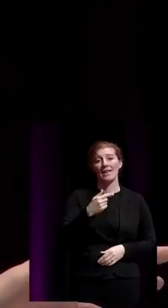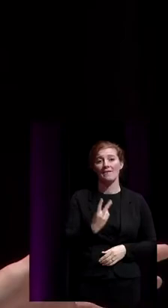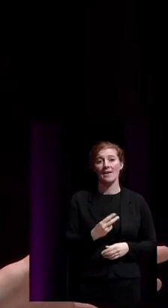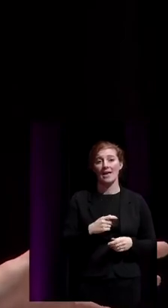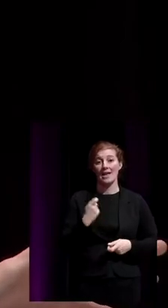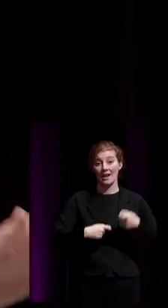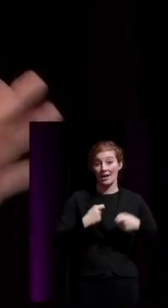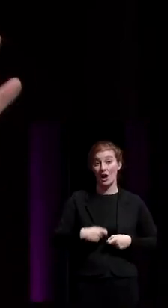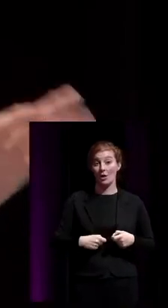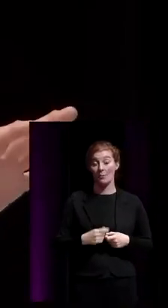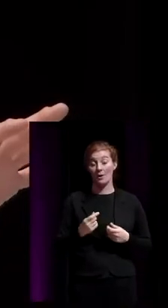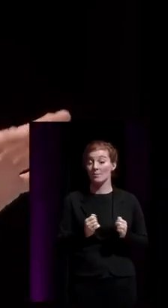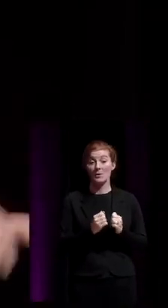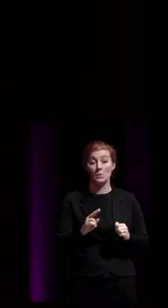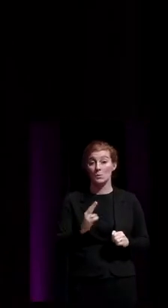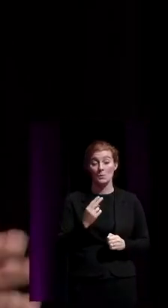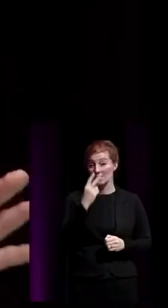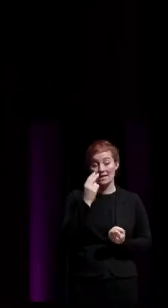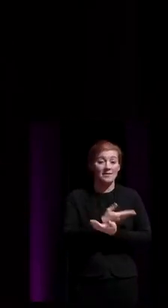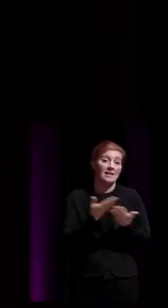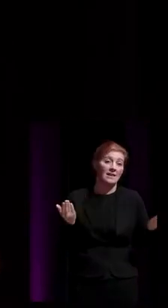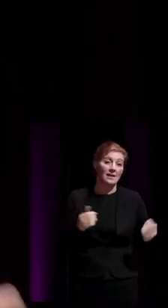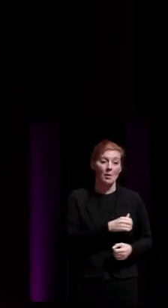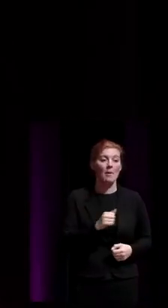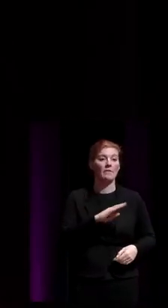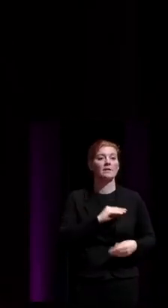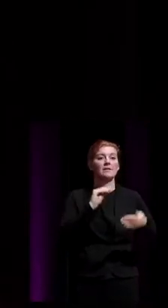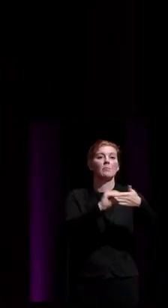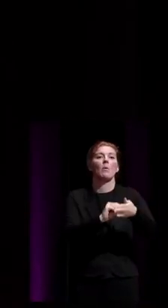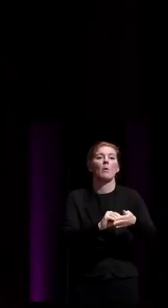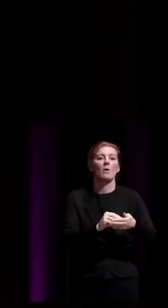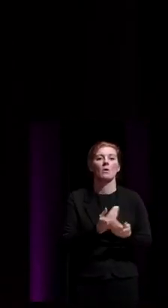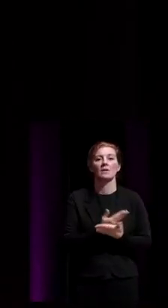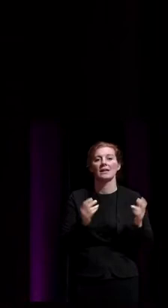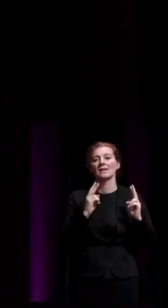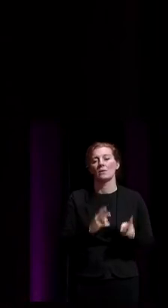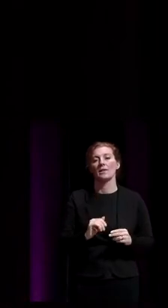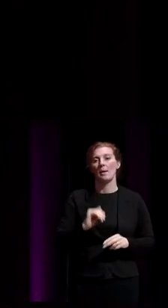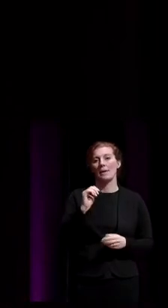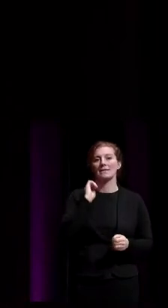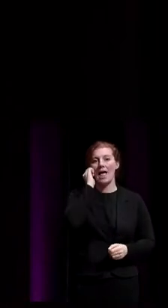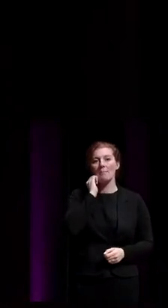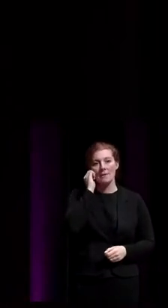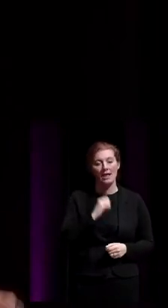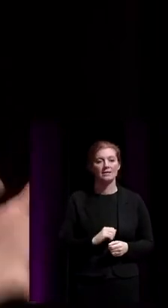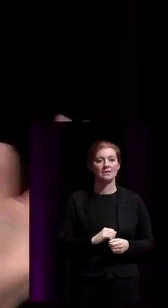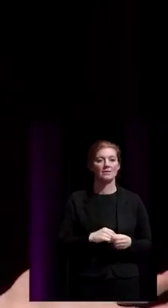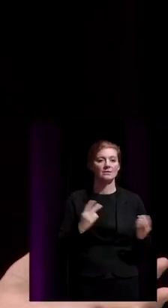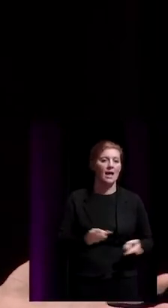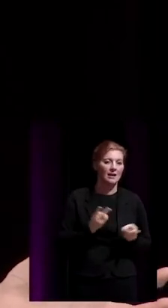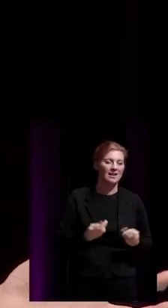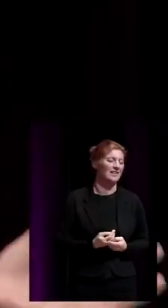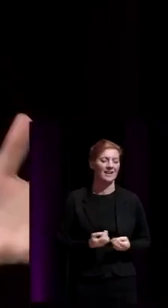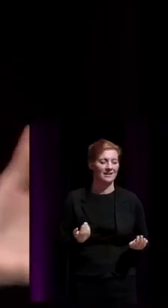ser vi inte det. Det bara finns där, och det är naturligtvis inte så att det är mest äpplen och sallad som man gör reklam för, utan det är ju de